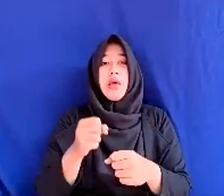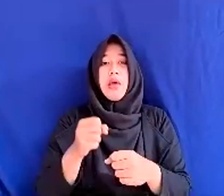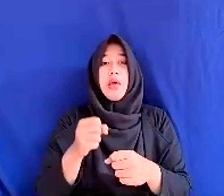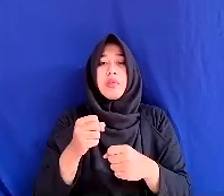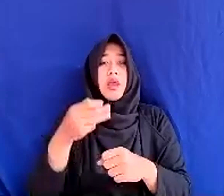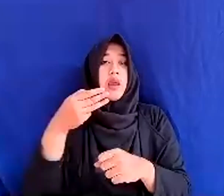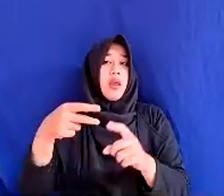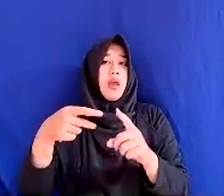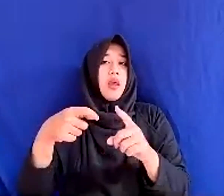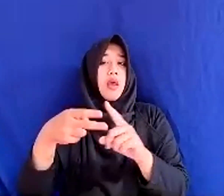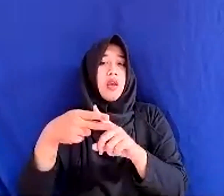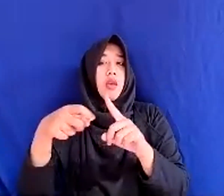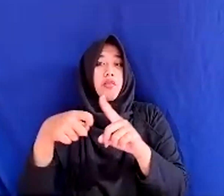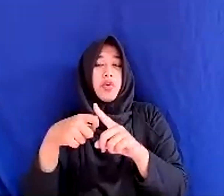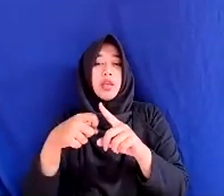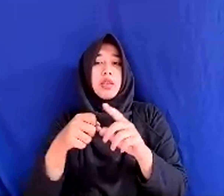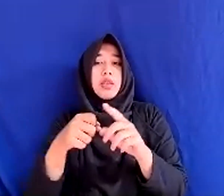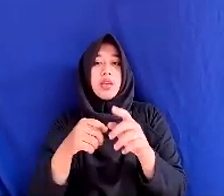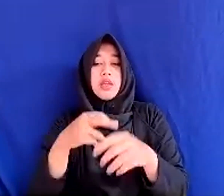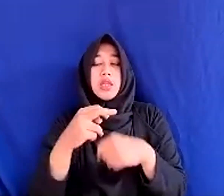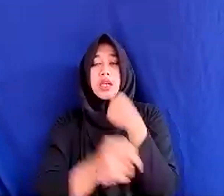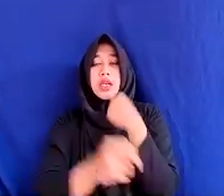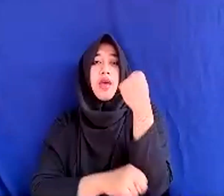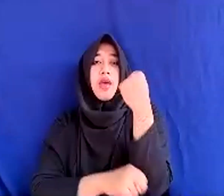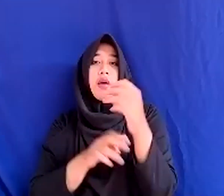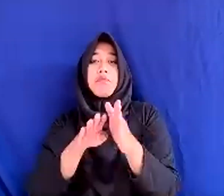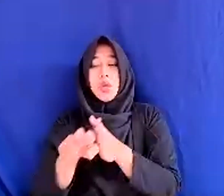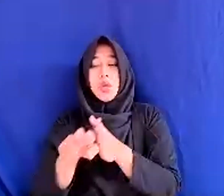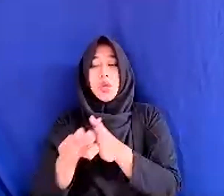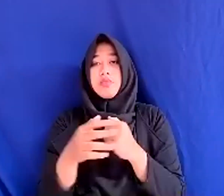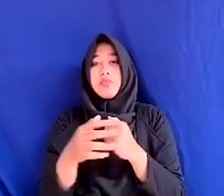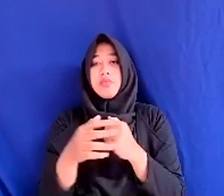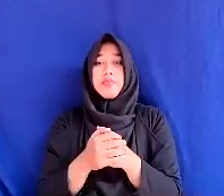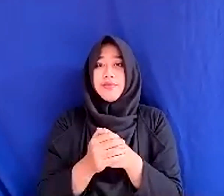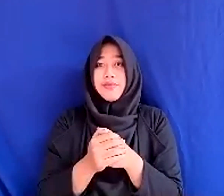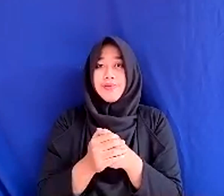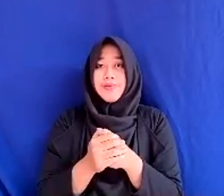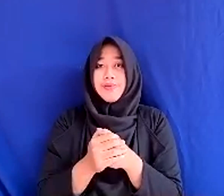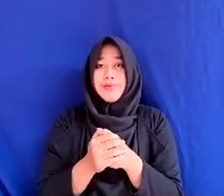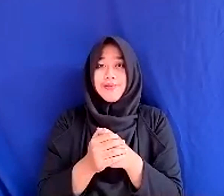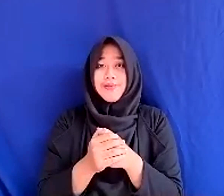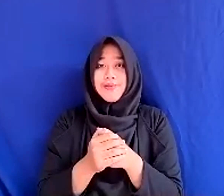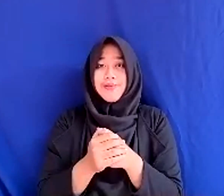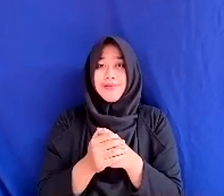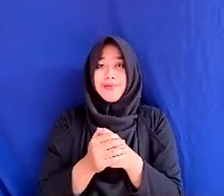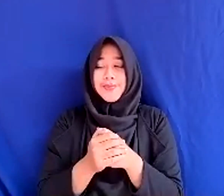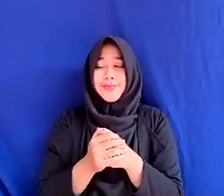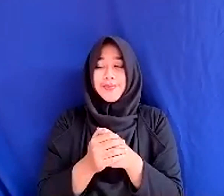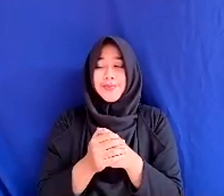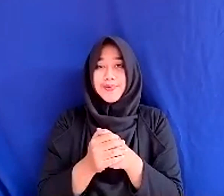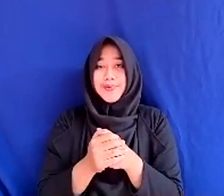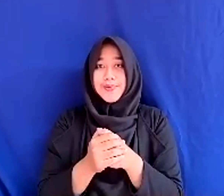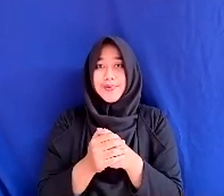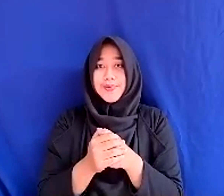kemudian juga pemerintah itu telah memiliki banyak